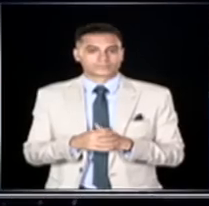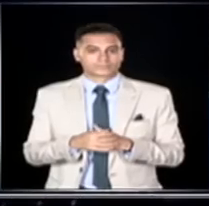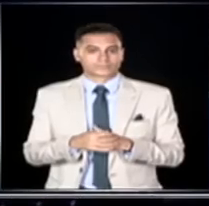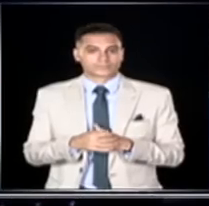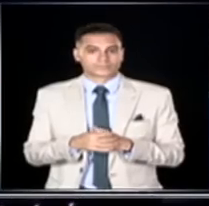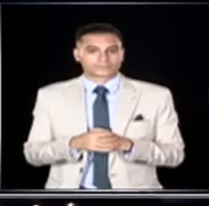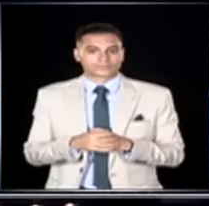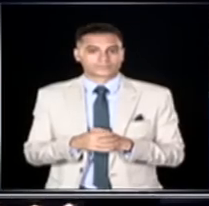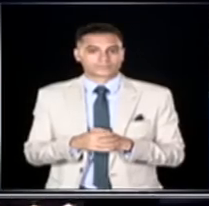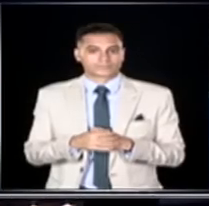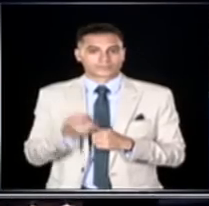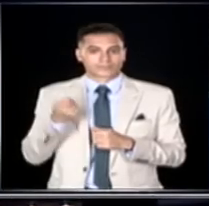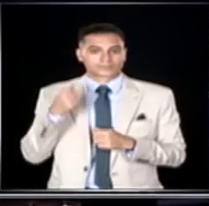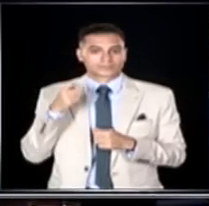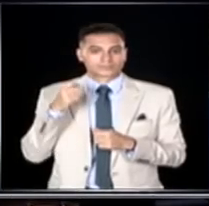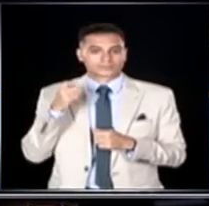على 5.